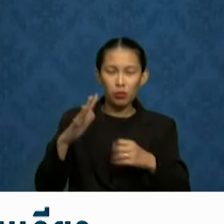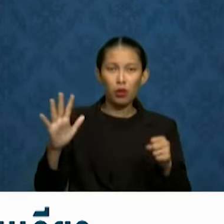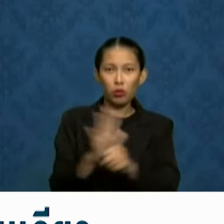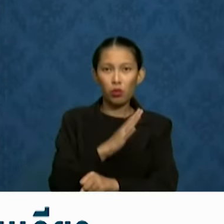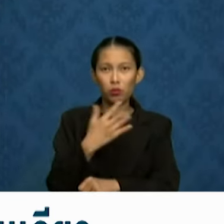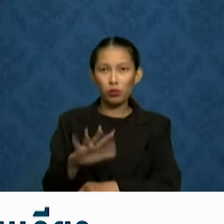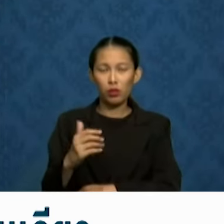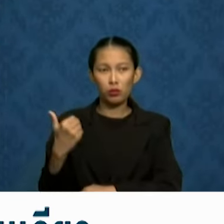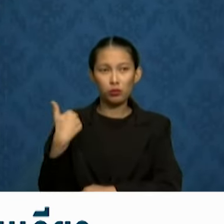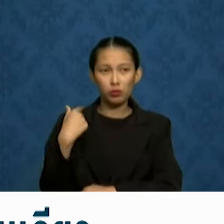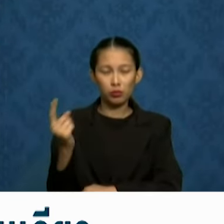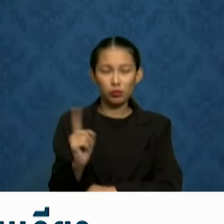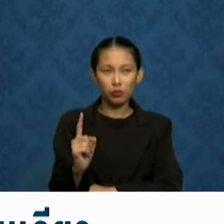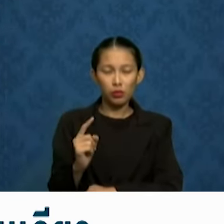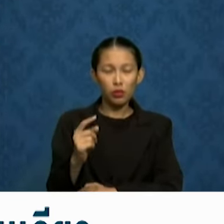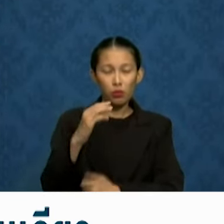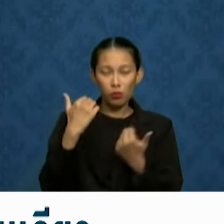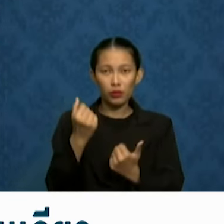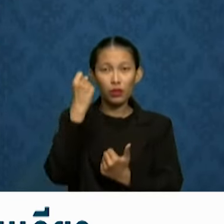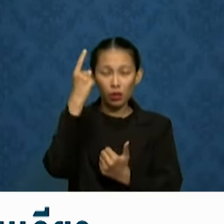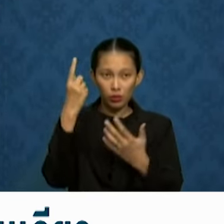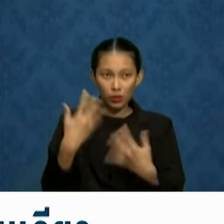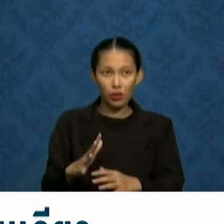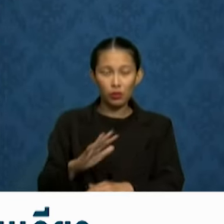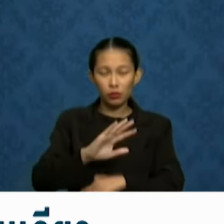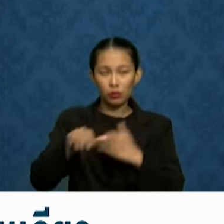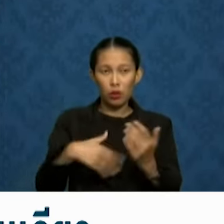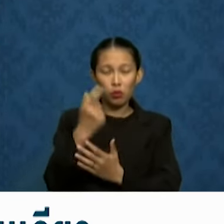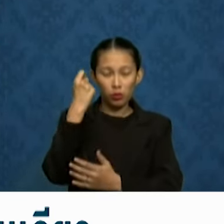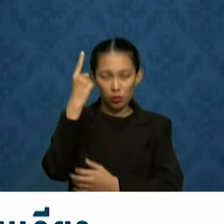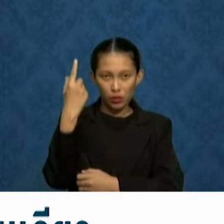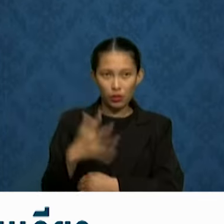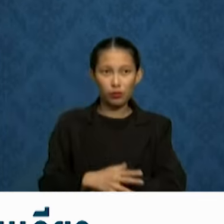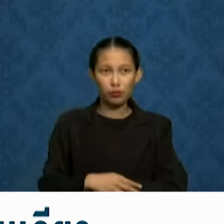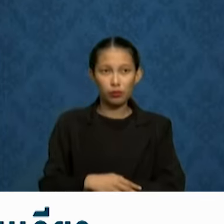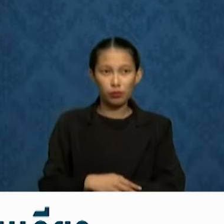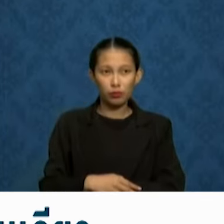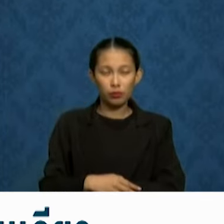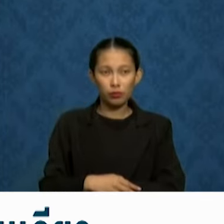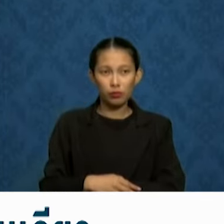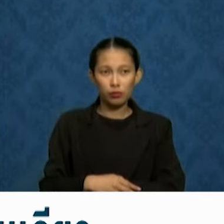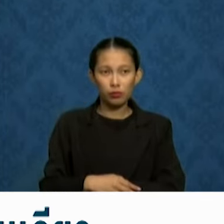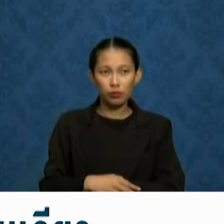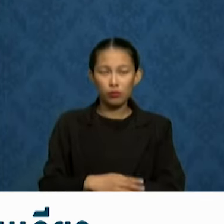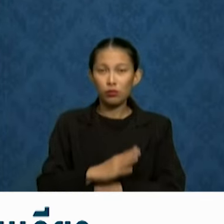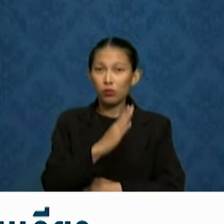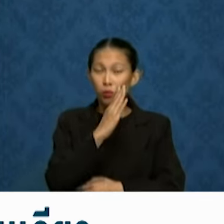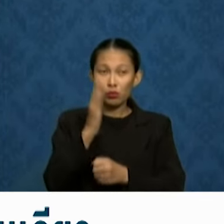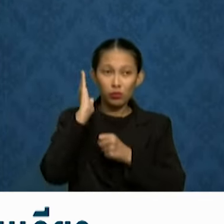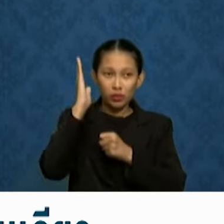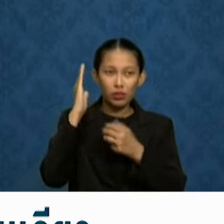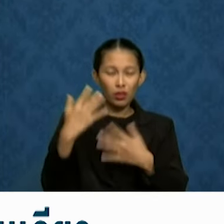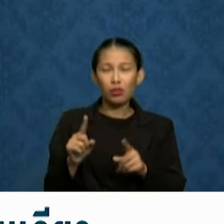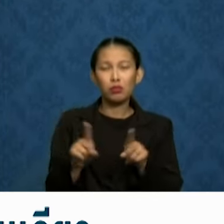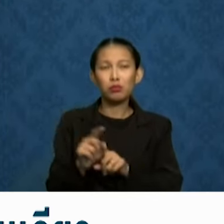ต้องรีบปิดประชุมในจังหวัดที่กำลังเข้าได้เข้าเข็มเนี่ยก็คงเป็นเพราะบรรยากาศที่ดูเดือดนั่นแหละไม่น่าใช่เทคนิคทางสภาอะไร